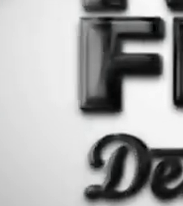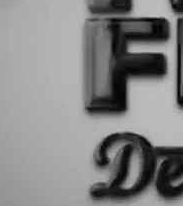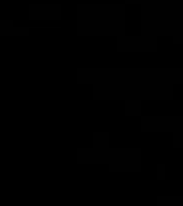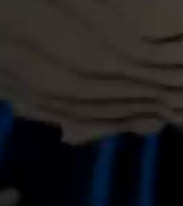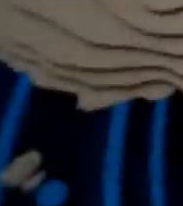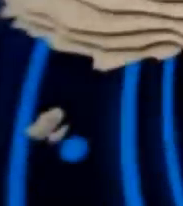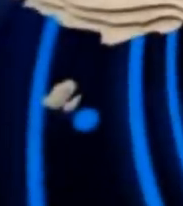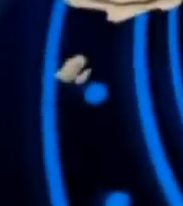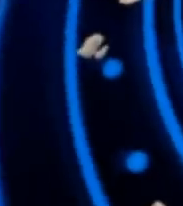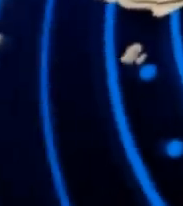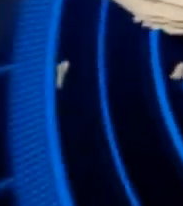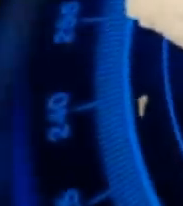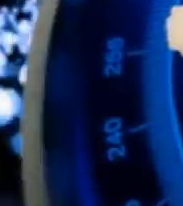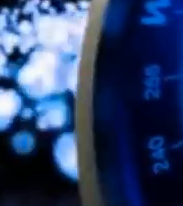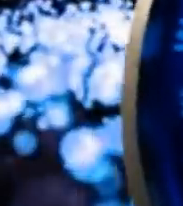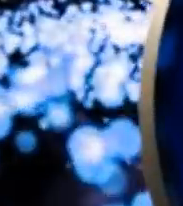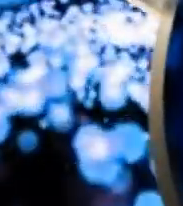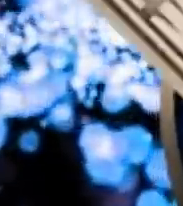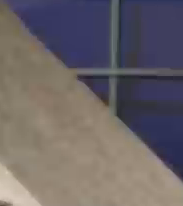की धड़कन